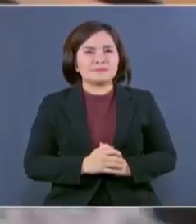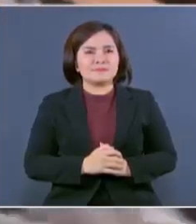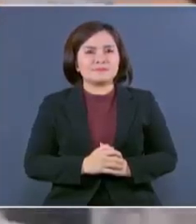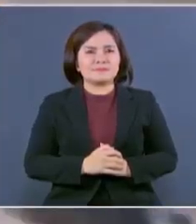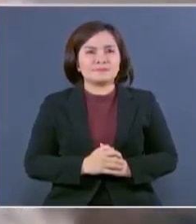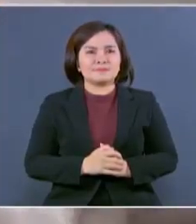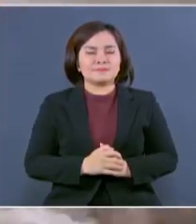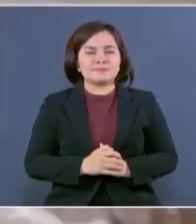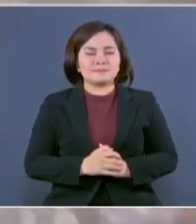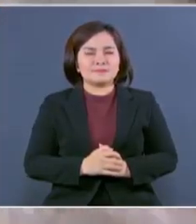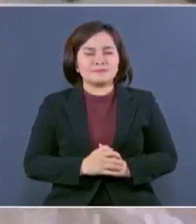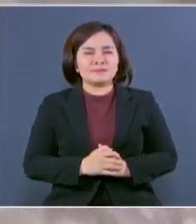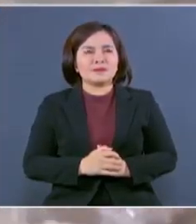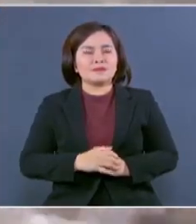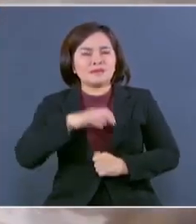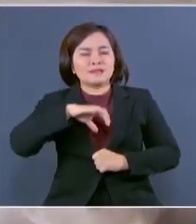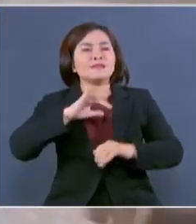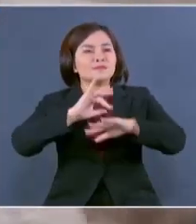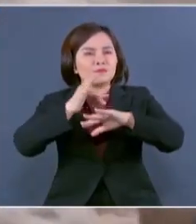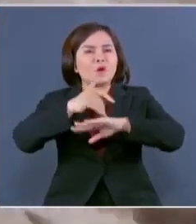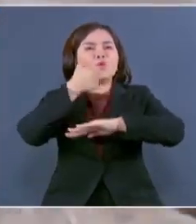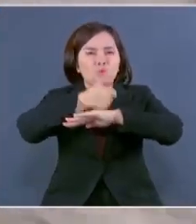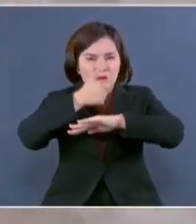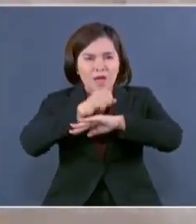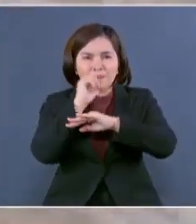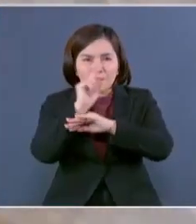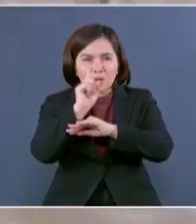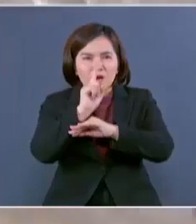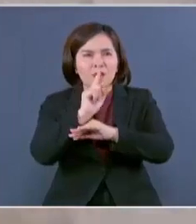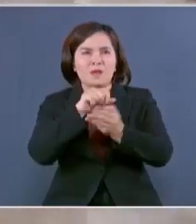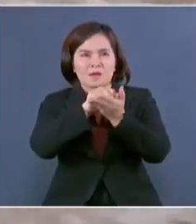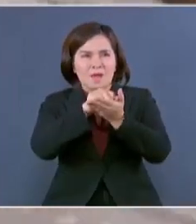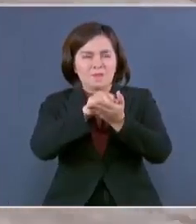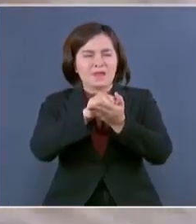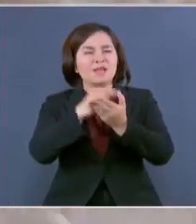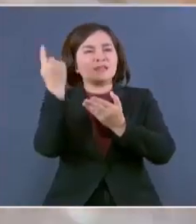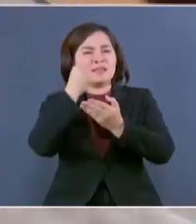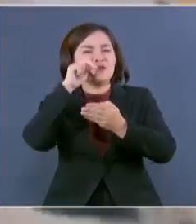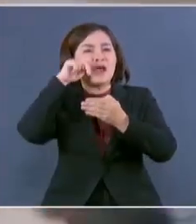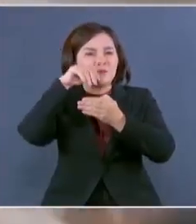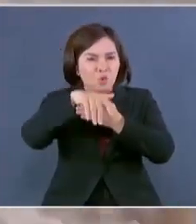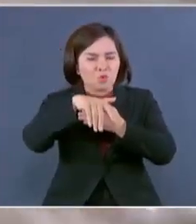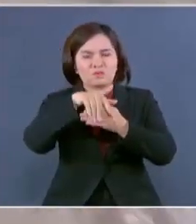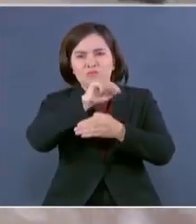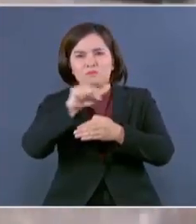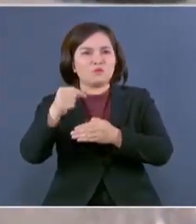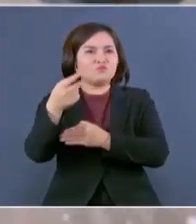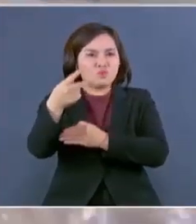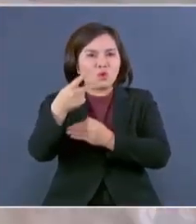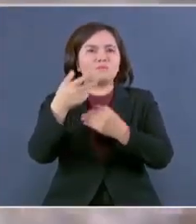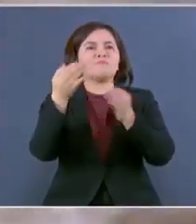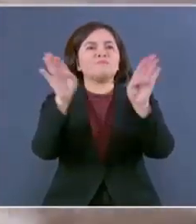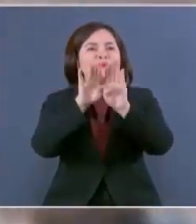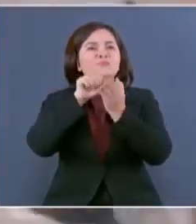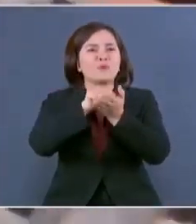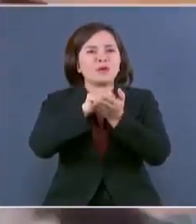ไปนะครับหัวหน้าอุทยานแห่งชาติเขาชะเมาเขาวงเองก็เลยสั่งปิดน้ำตกเขาชะเมาและน้ำตกคลองปะก้างแล้วนะครับป้องกันนักท่องเ